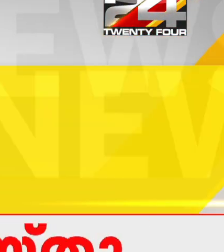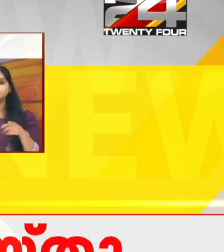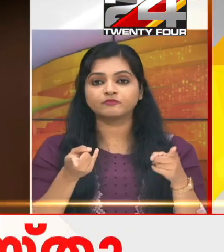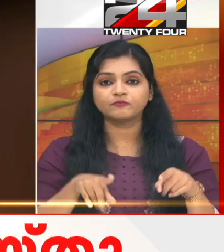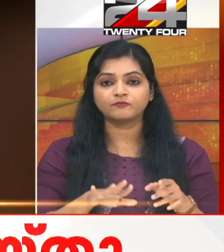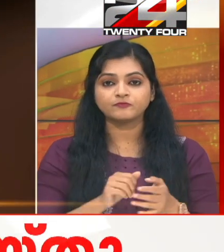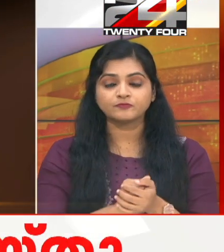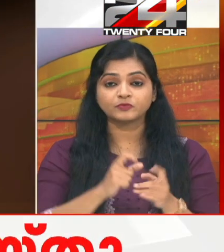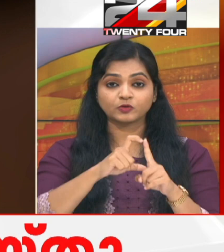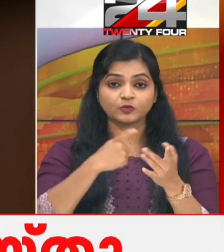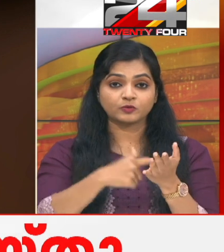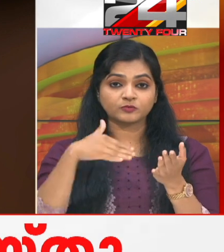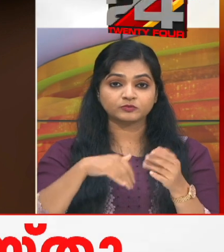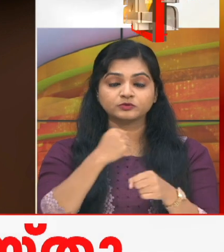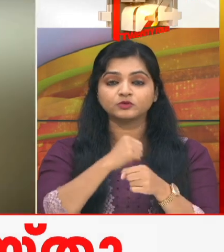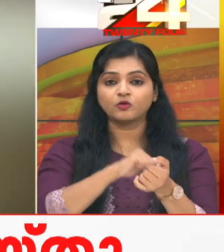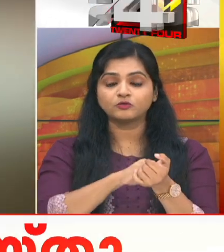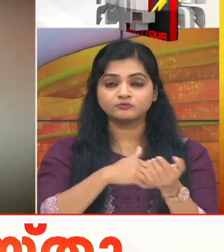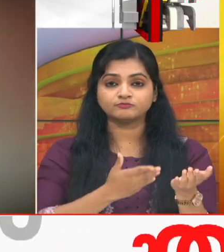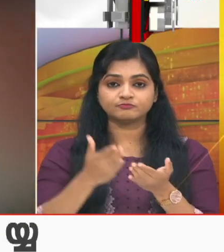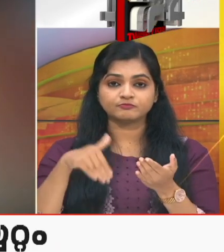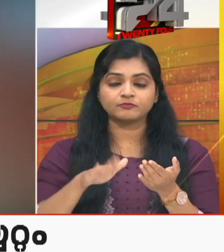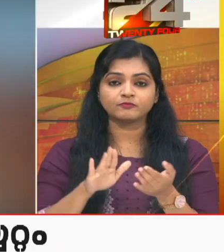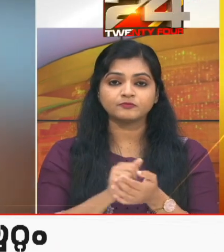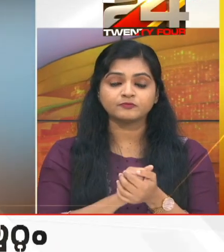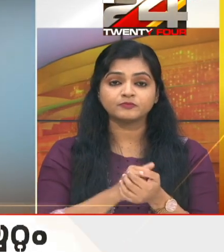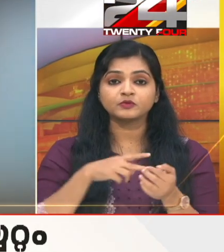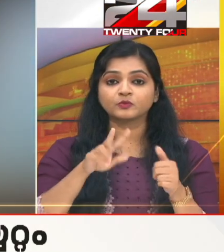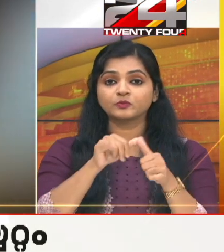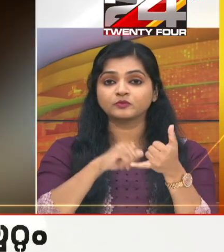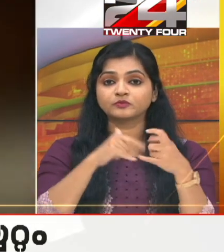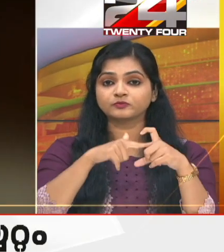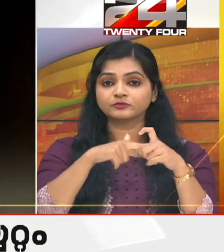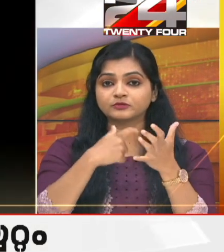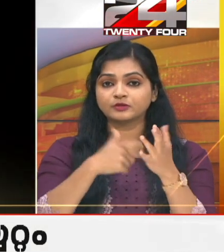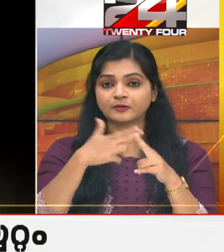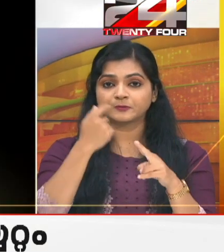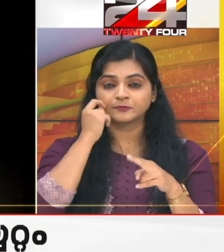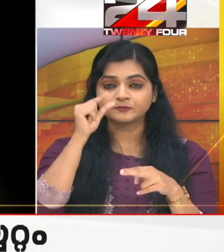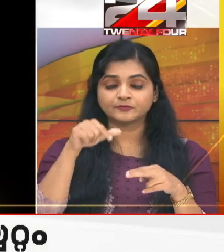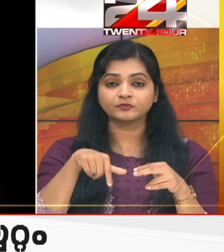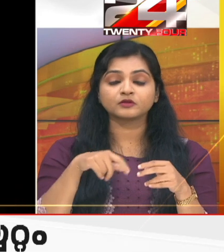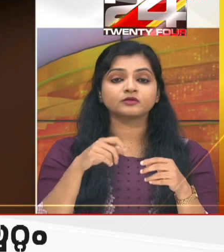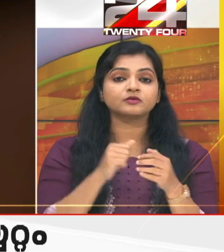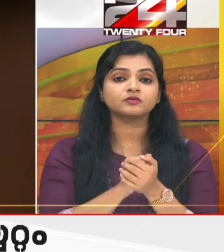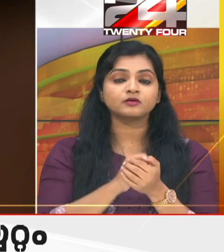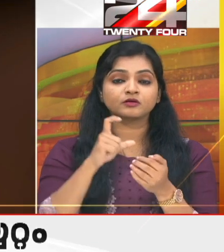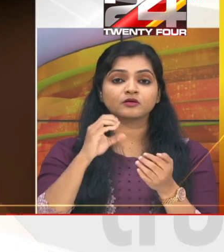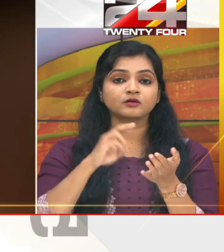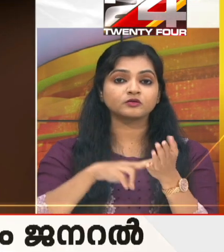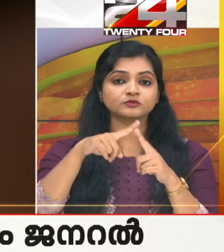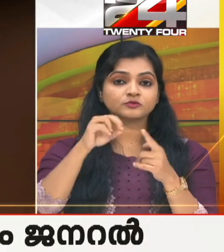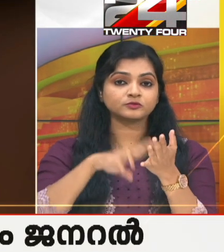ഡോക്ടർ ഇപ്പോൾ ജനറൽ ആശുപത്രിയിൽ തന്നെ ചികിത്സ തേടിയിരിക്കുകയാണ്. ഈ വസീറിനെ, മണക്കാട് സ്വദേശി വസീറിനെ കന്റോൺമെന്റ് പോലീസിൽ ഏൽപ്പിച്ചിട്ടുണ്ട്. കന്റോൺമെന്റ് പോലീസിൽ ഇത്